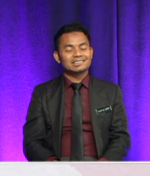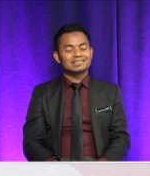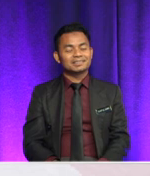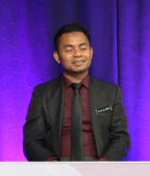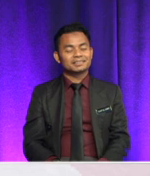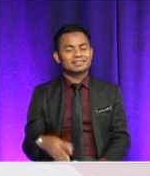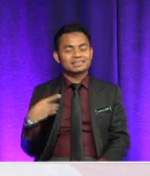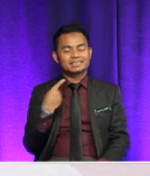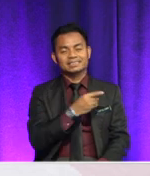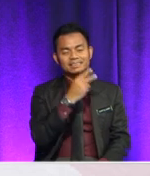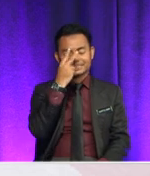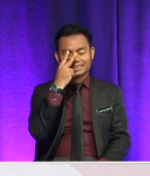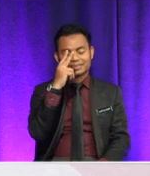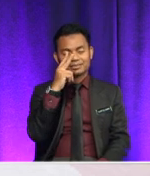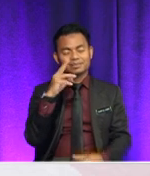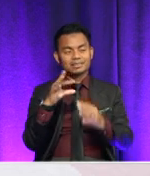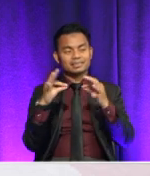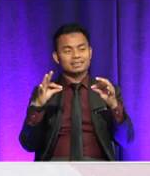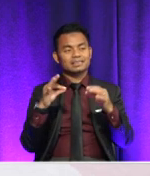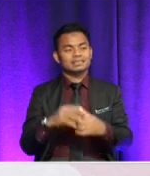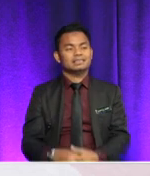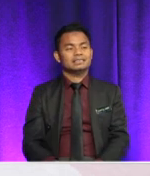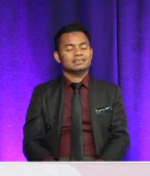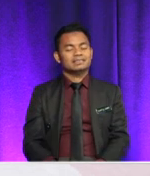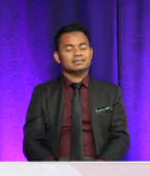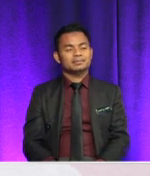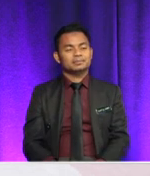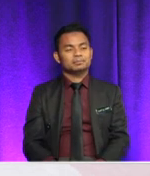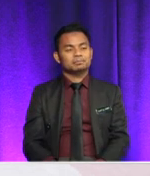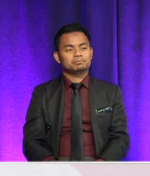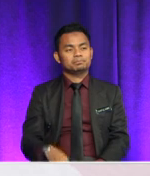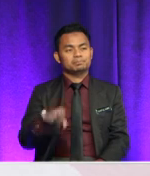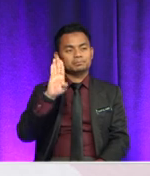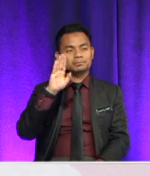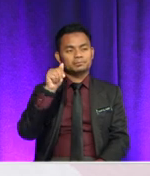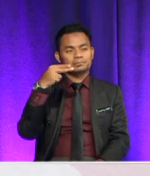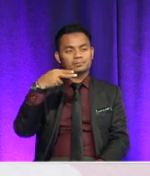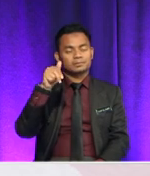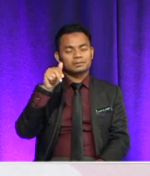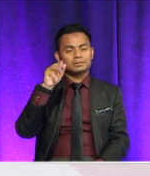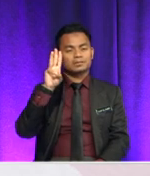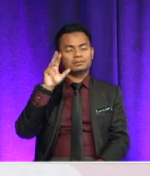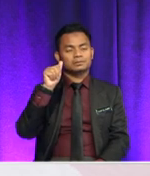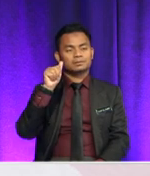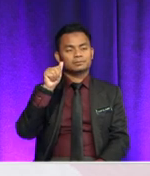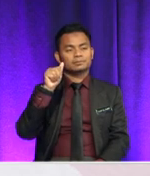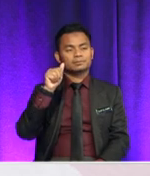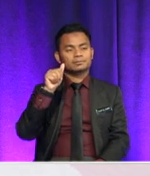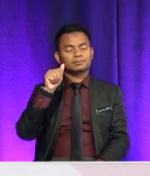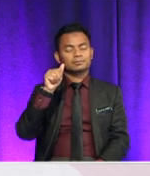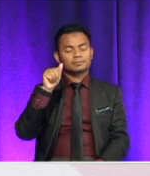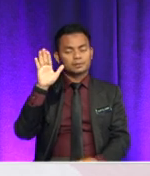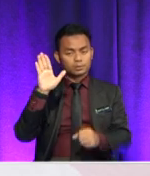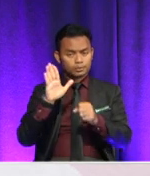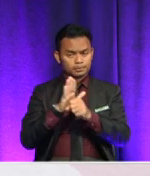guru menyatakan bahwa Bila jumpa perkataan bahawa bermaksud the